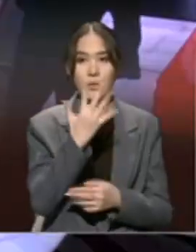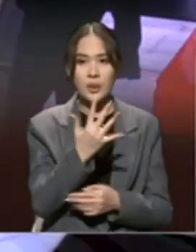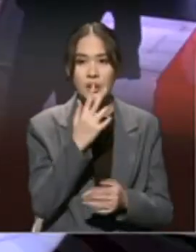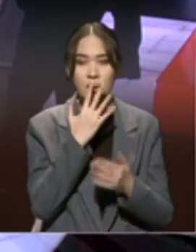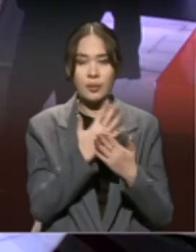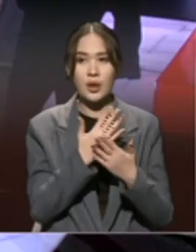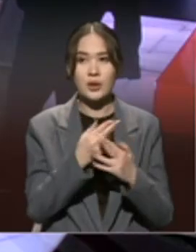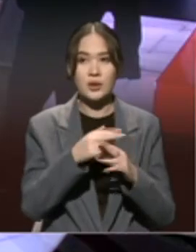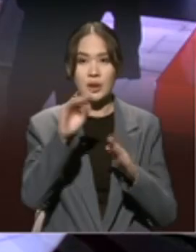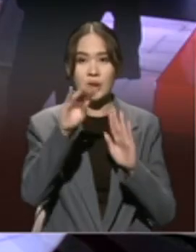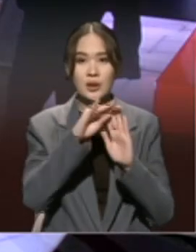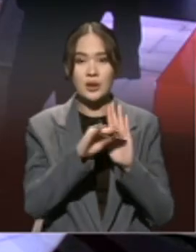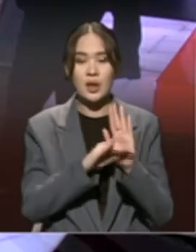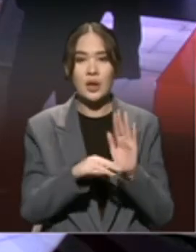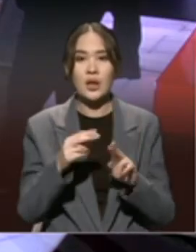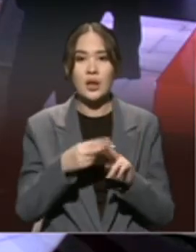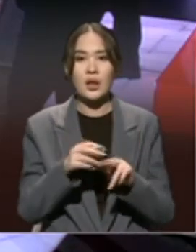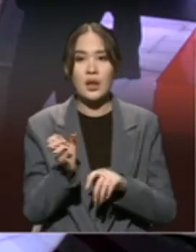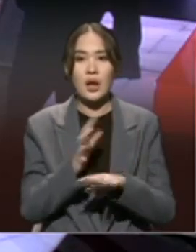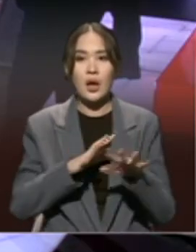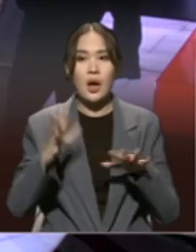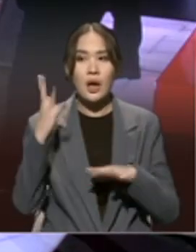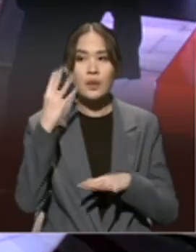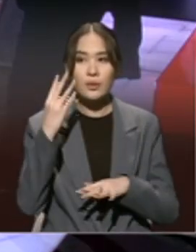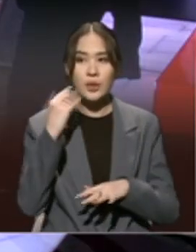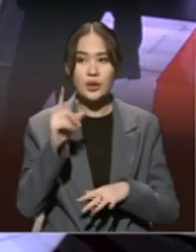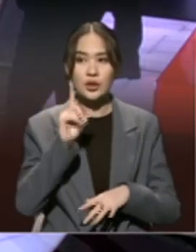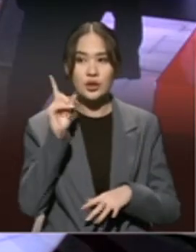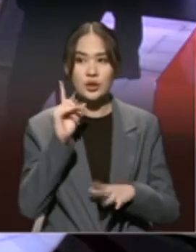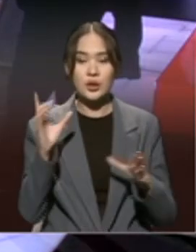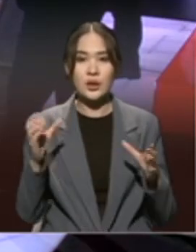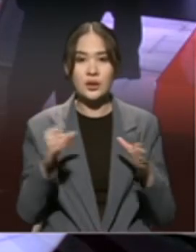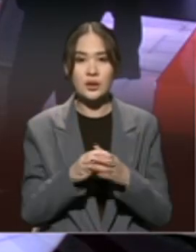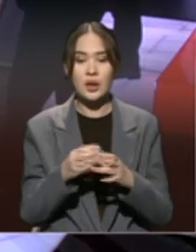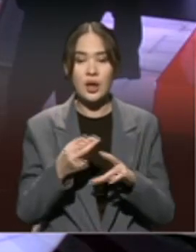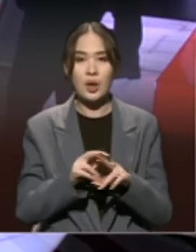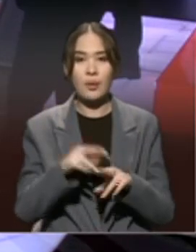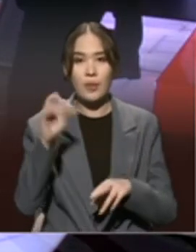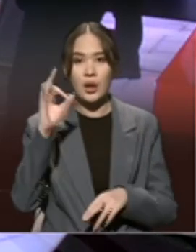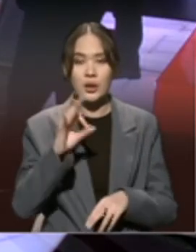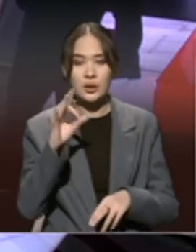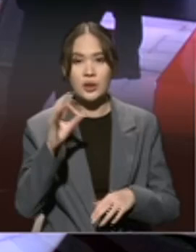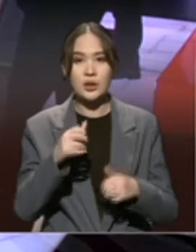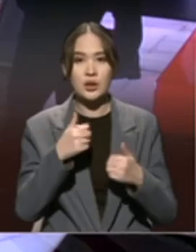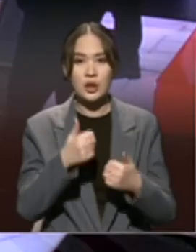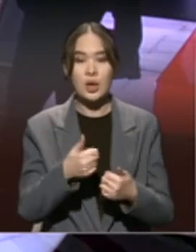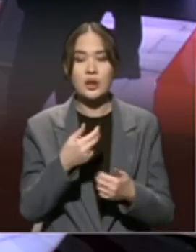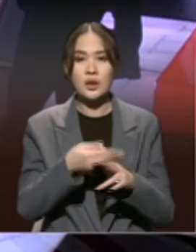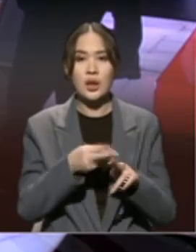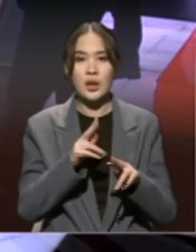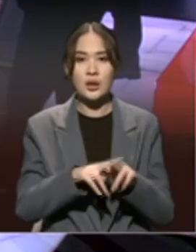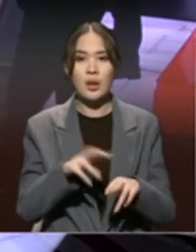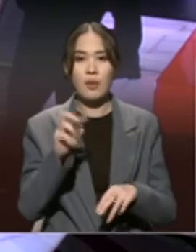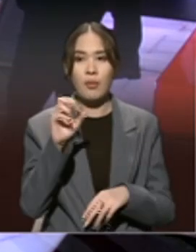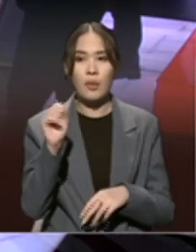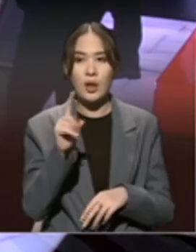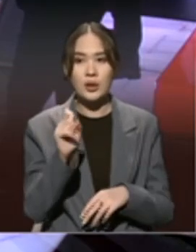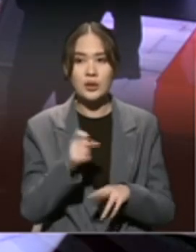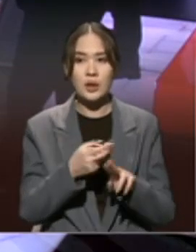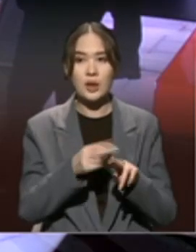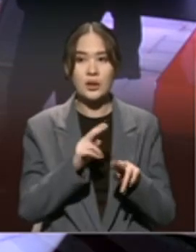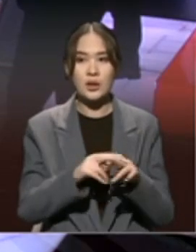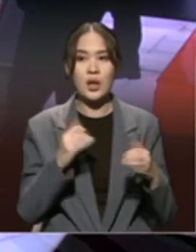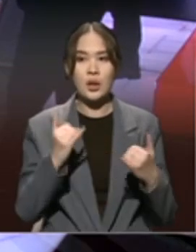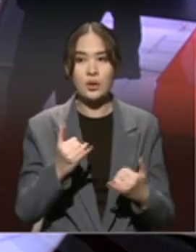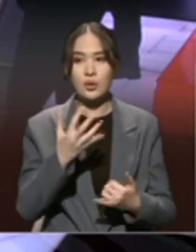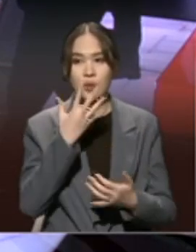ғой кестеде, қарасаңдар. Елорда, Алматы жастар. Бұл жерде процент өте жақсы, себебі инфляцияны қараңыздар. Сосын базалық мөлшерлеменің өзі